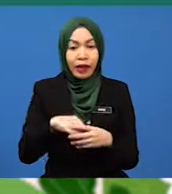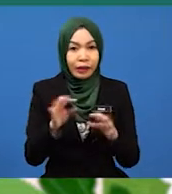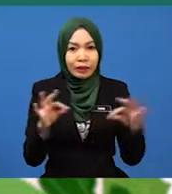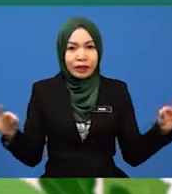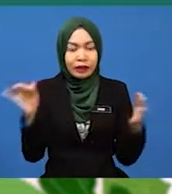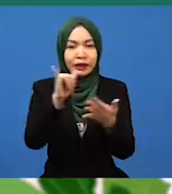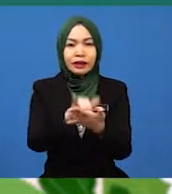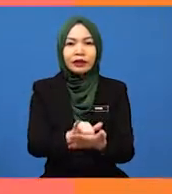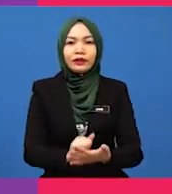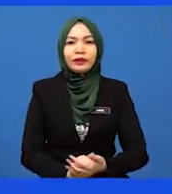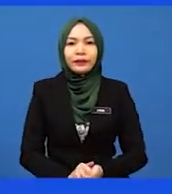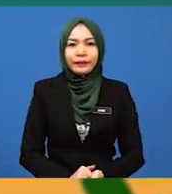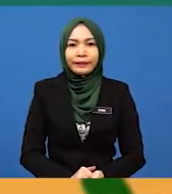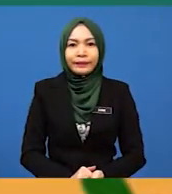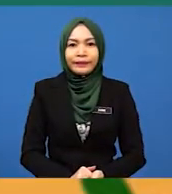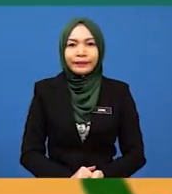tersebut.